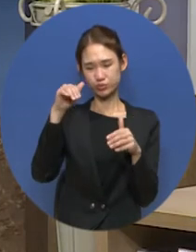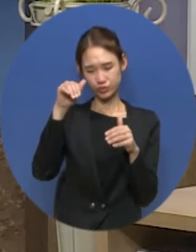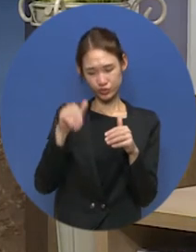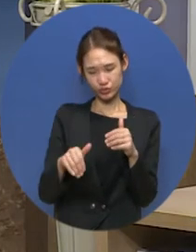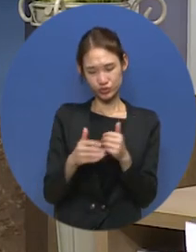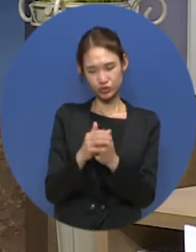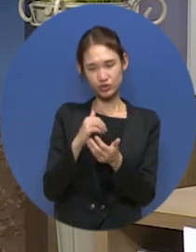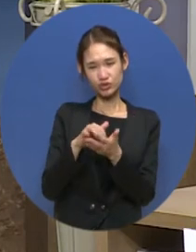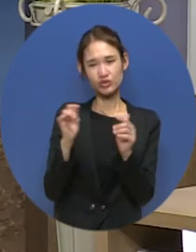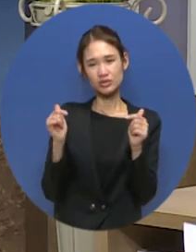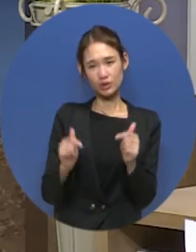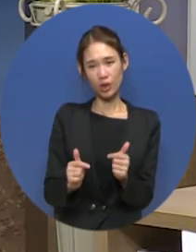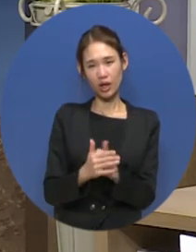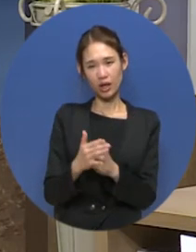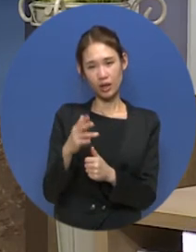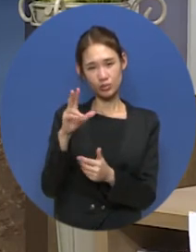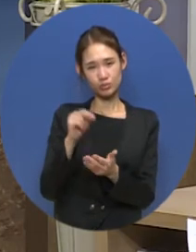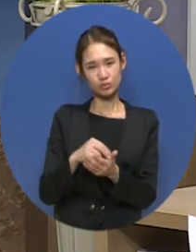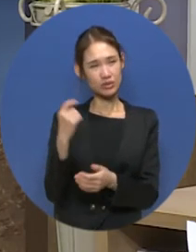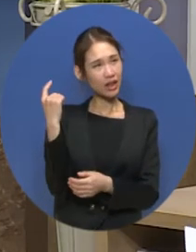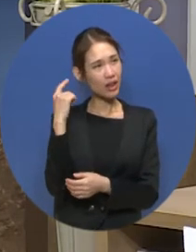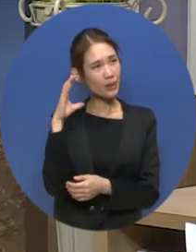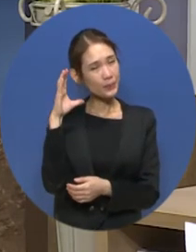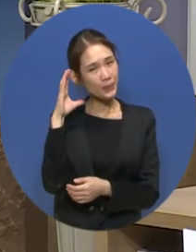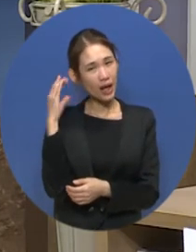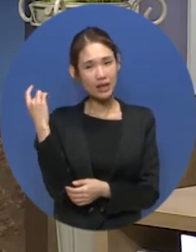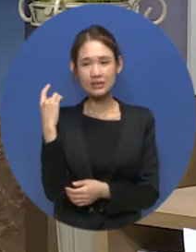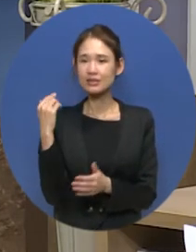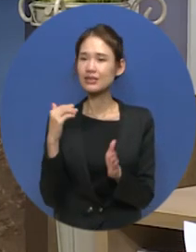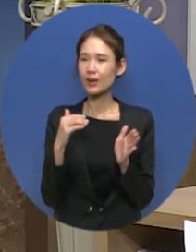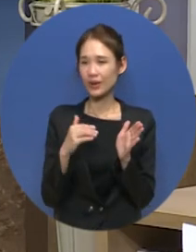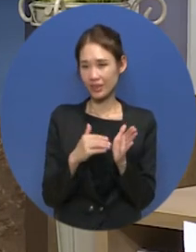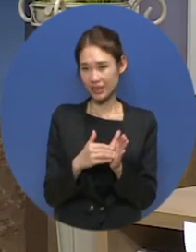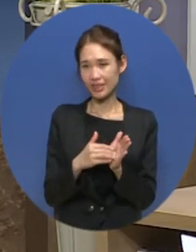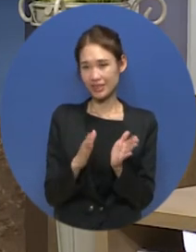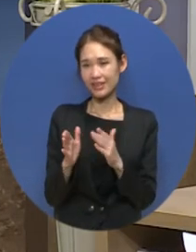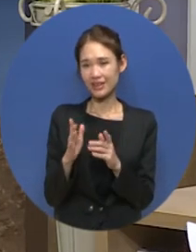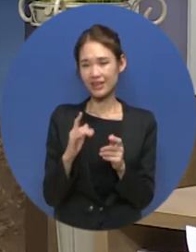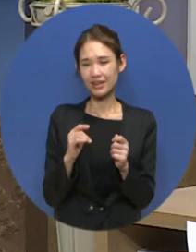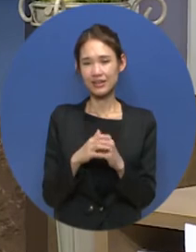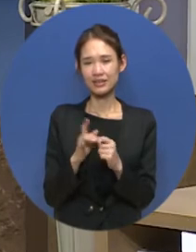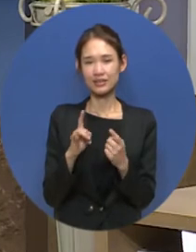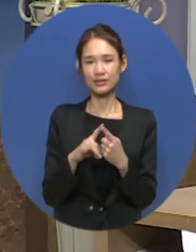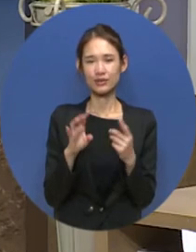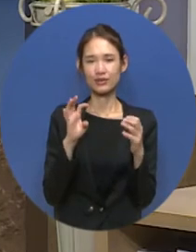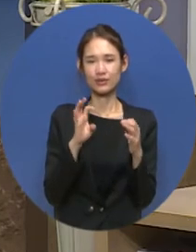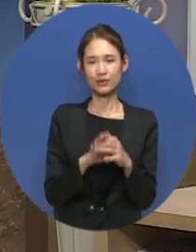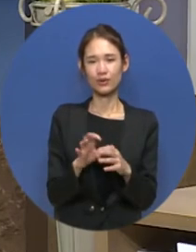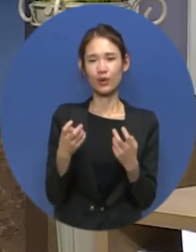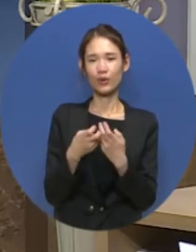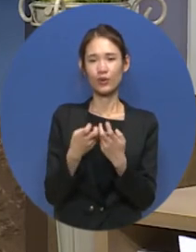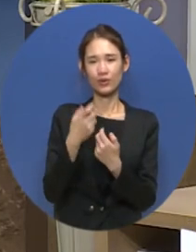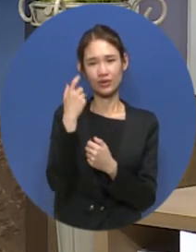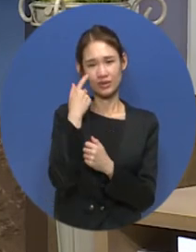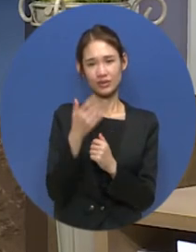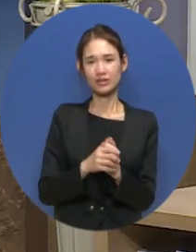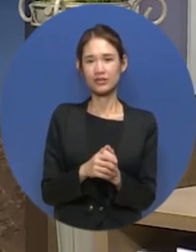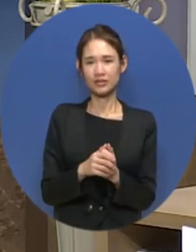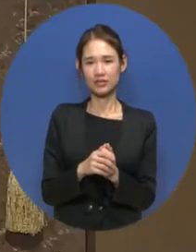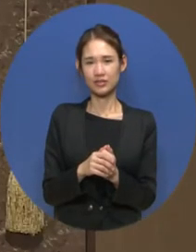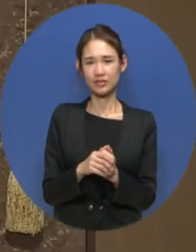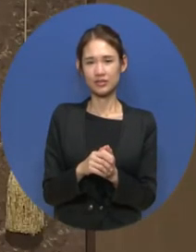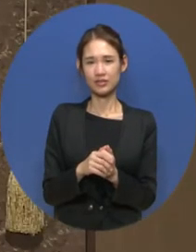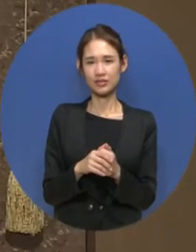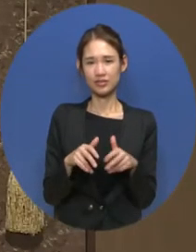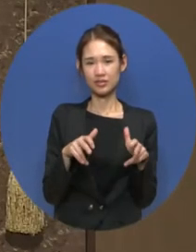또 문제가 있다라고 제가 얼핏 들은 것 같거든요. 네, 자세히는 네. 모르지만 네, 네. 이 부분에 대해서는 어떻게